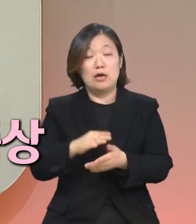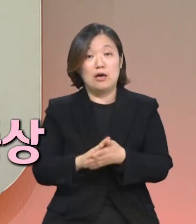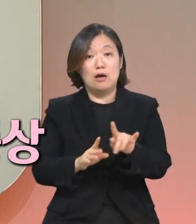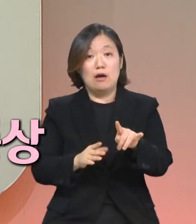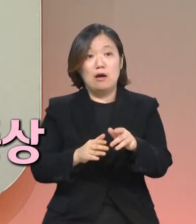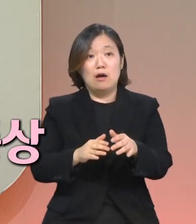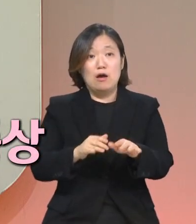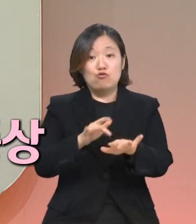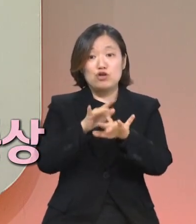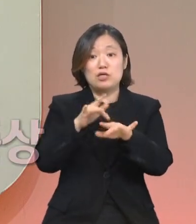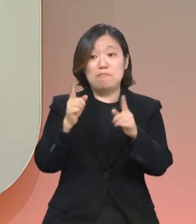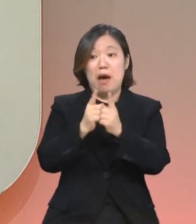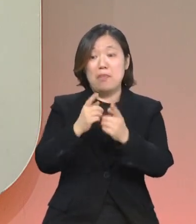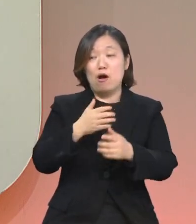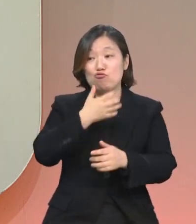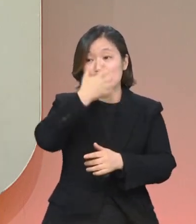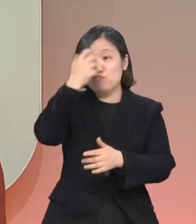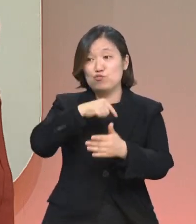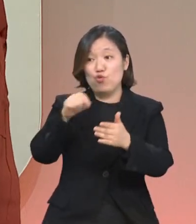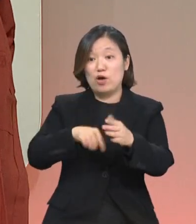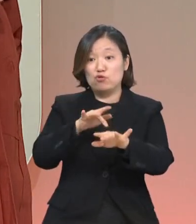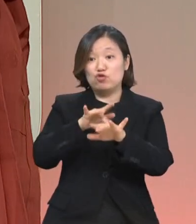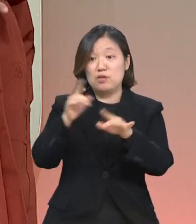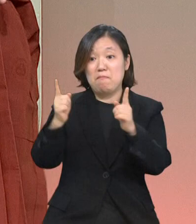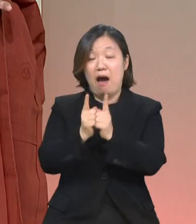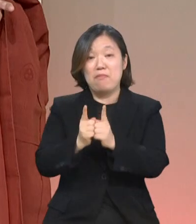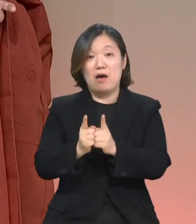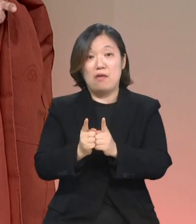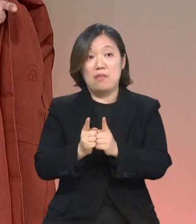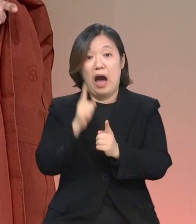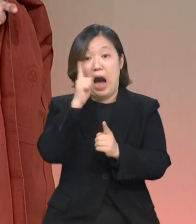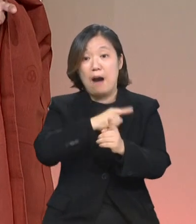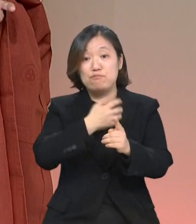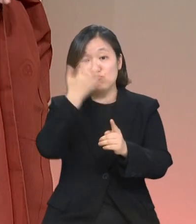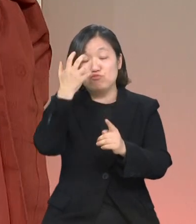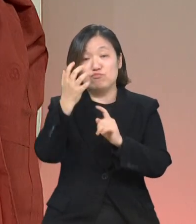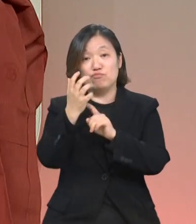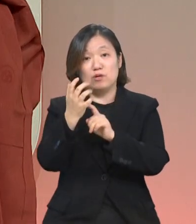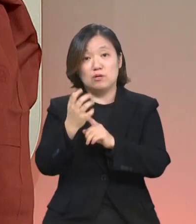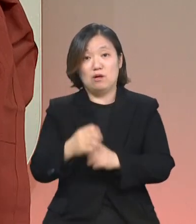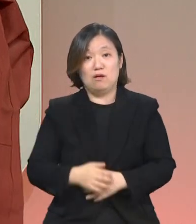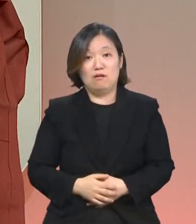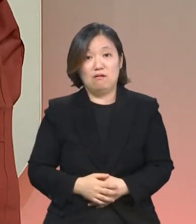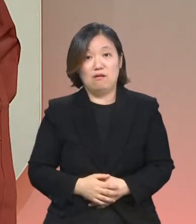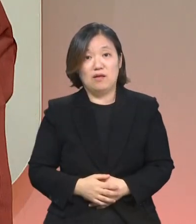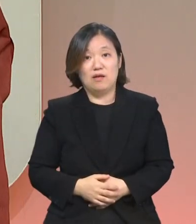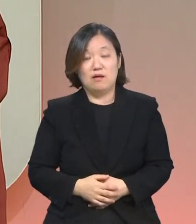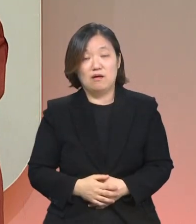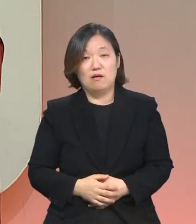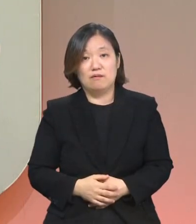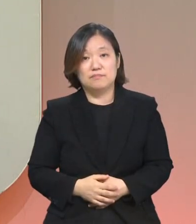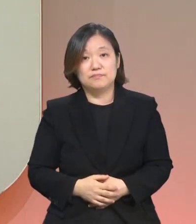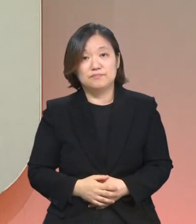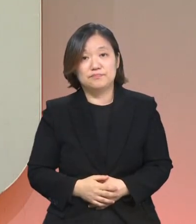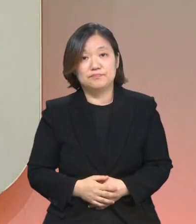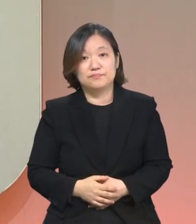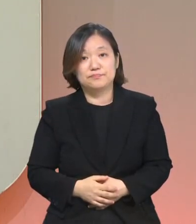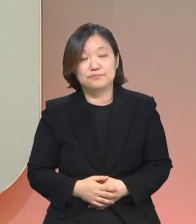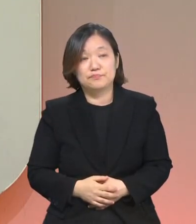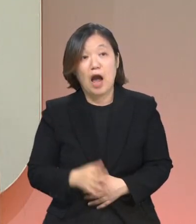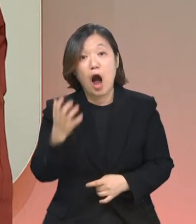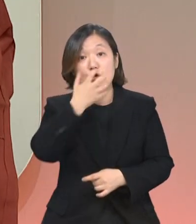가위가 눌리고 꿈에서 자꾸 귀신이 나타나는 악몽을 꾸는 거예요 그래서 심지어는 어떤 꿈까지 꿨냐면